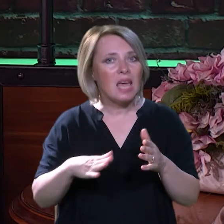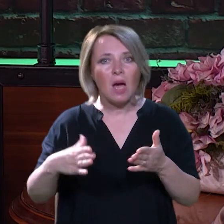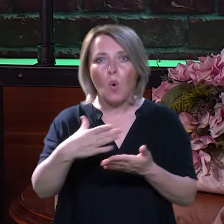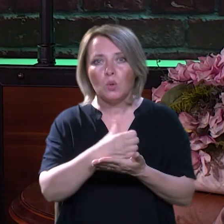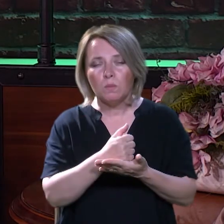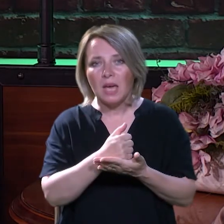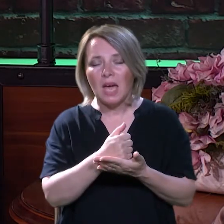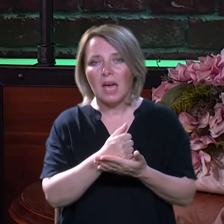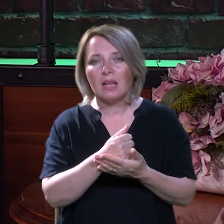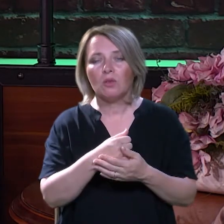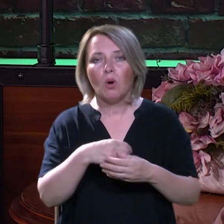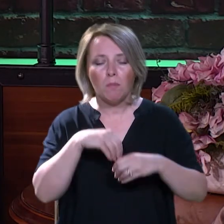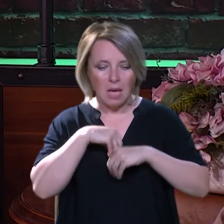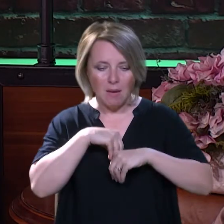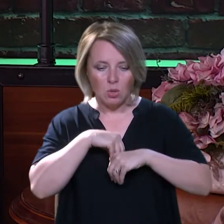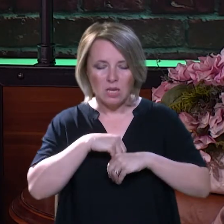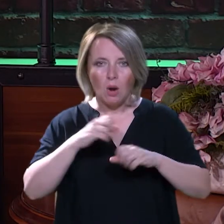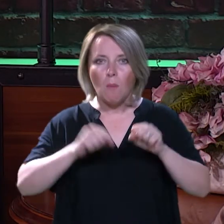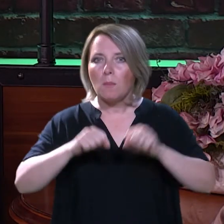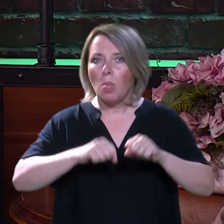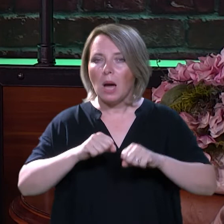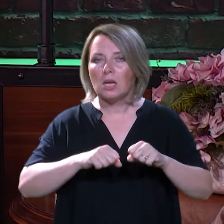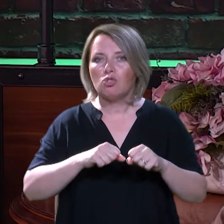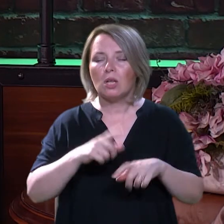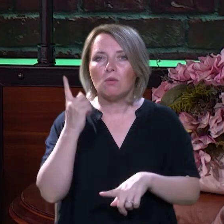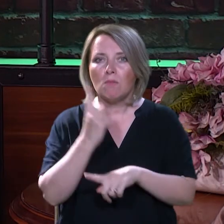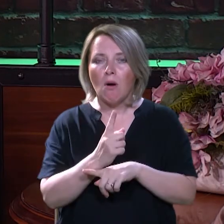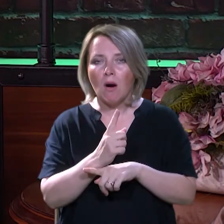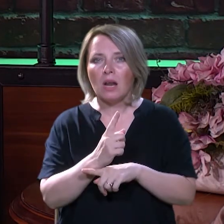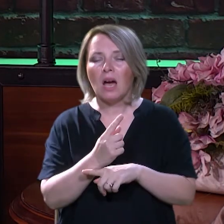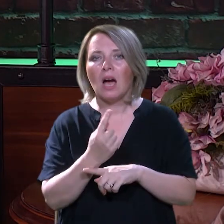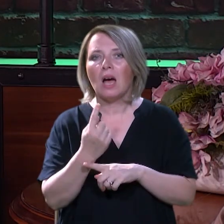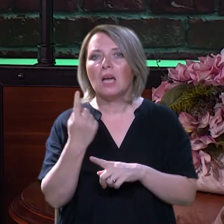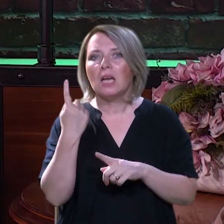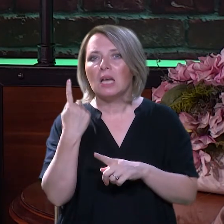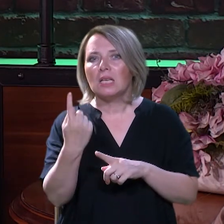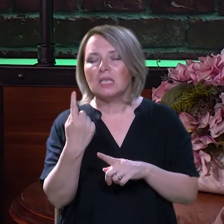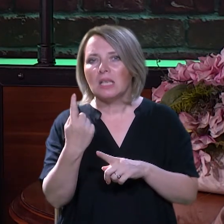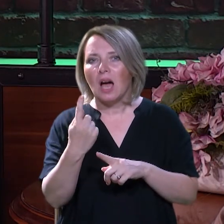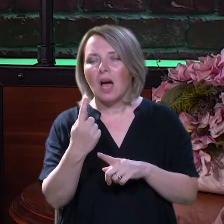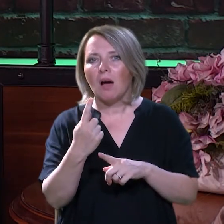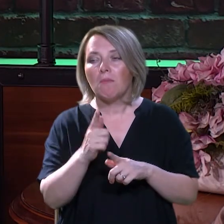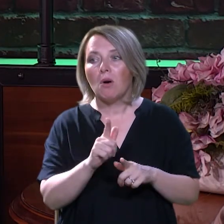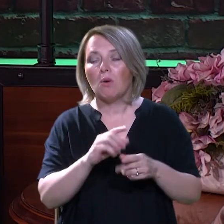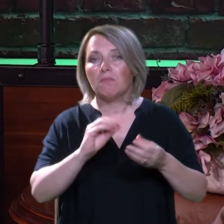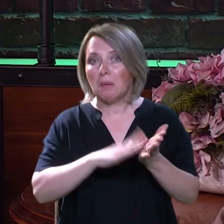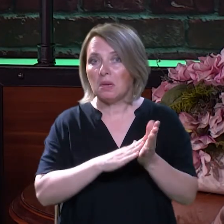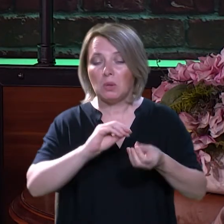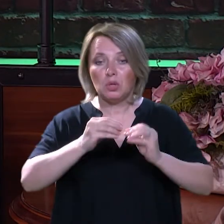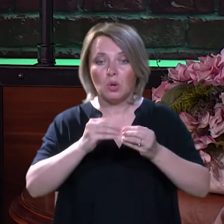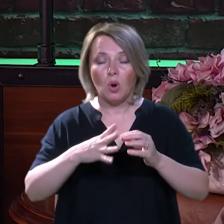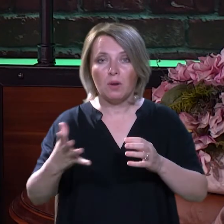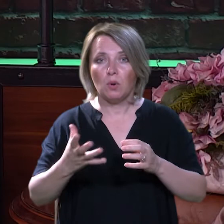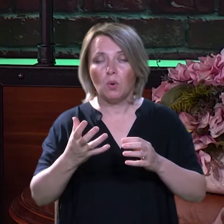u tom emocionalnom reagiranju i u tom ponašanju. Mora se odvažiti samo u trgovini uzeti nešto, ne može uvijek mama umjesto njega.